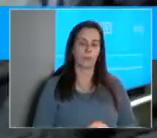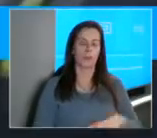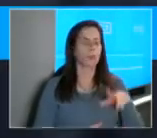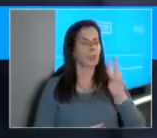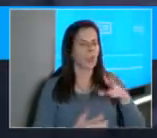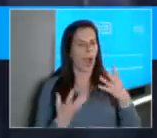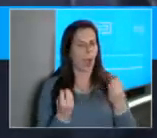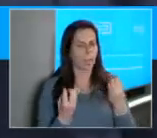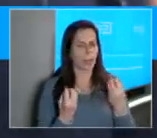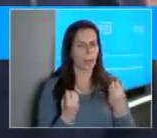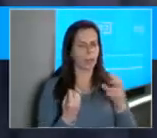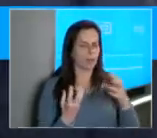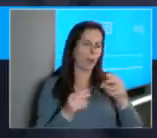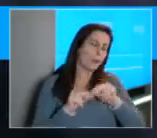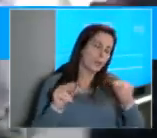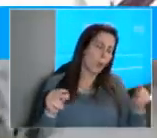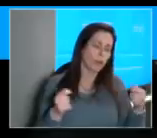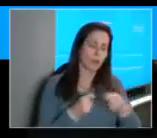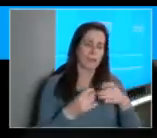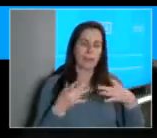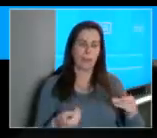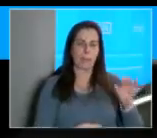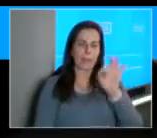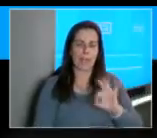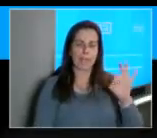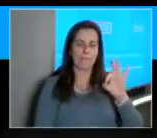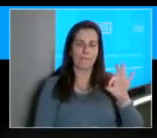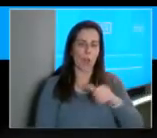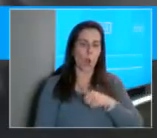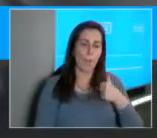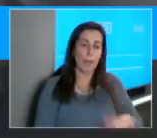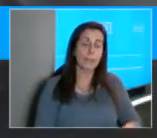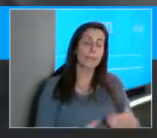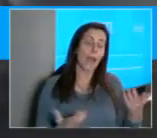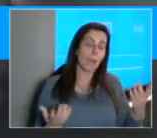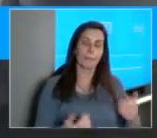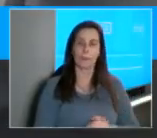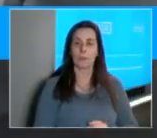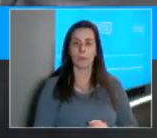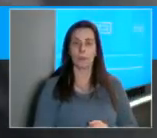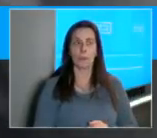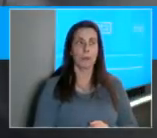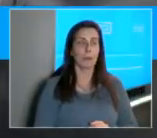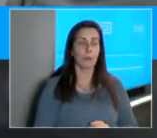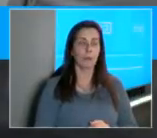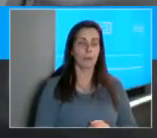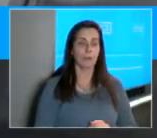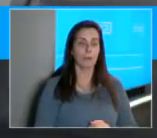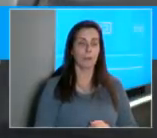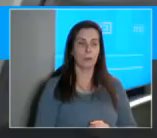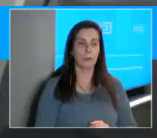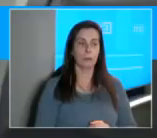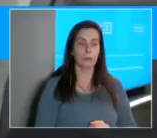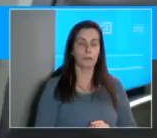גם הרבה שמועות ואולי דיסאינפורמציה. עכשיו, מי ש...